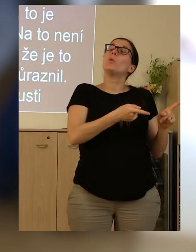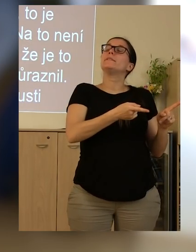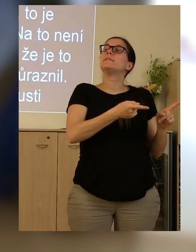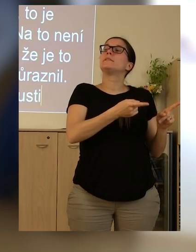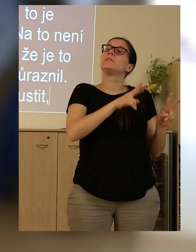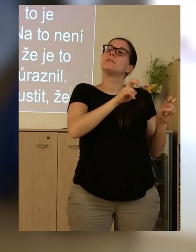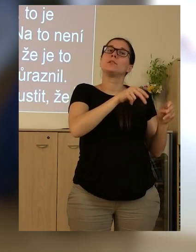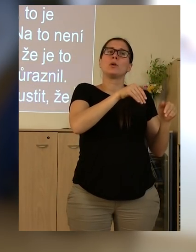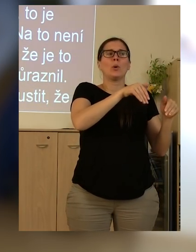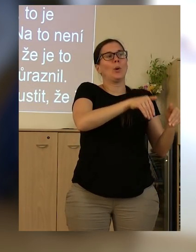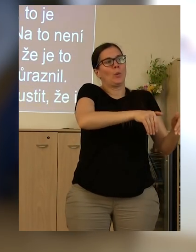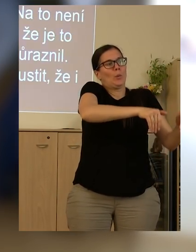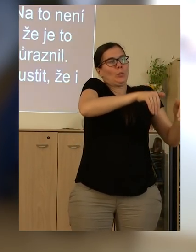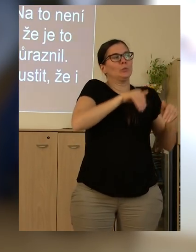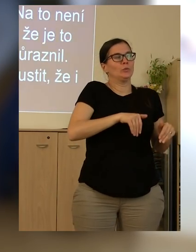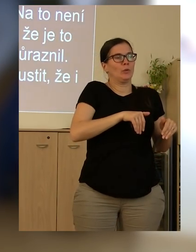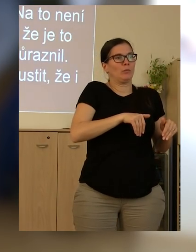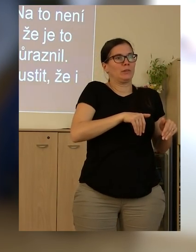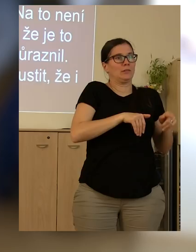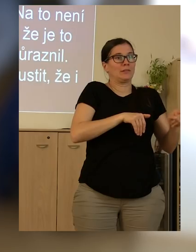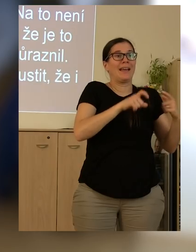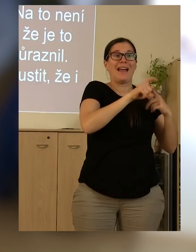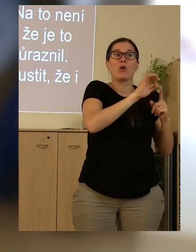že i jiný typ sdělení